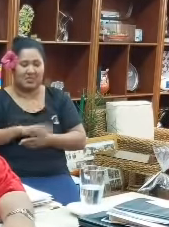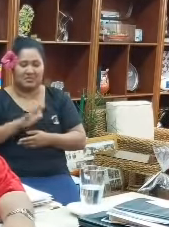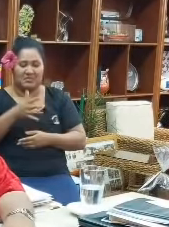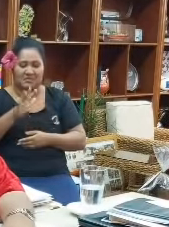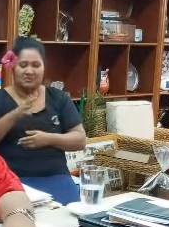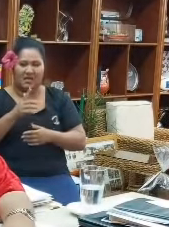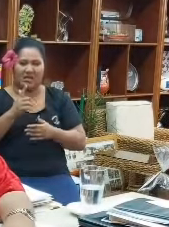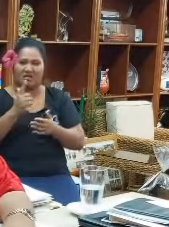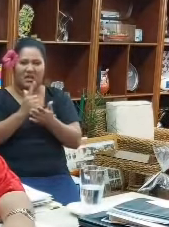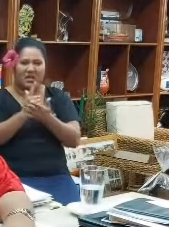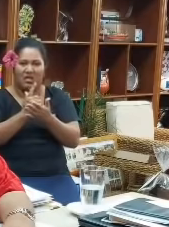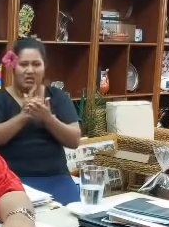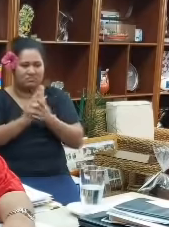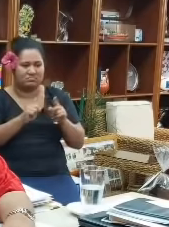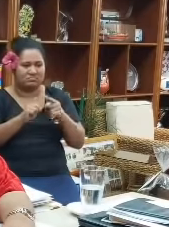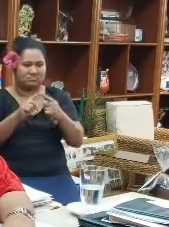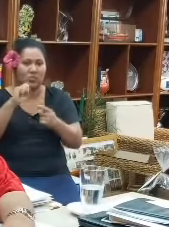Te la metto poi.